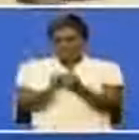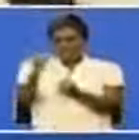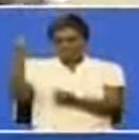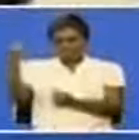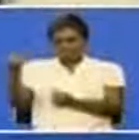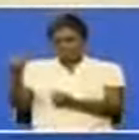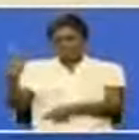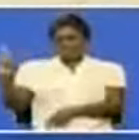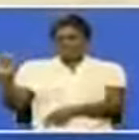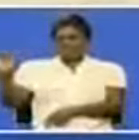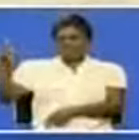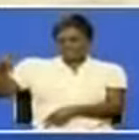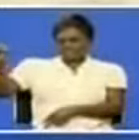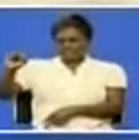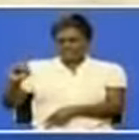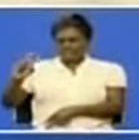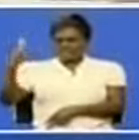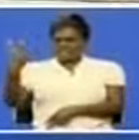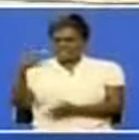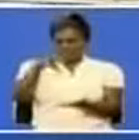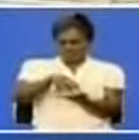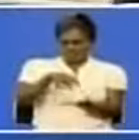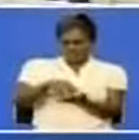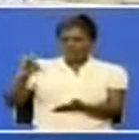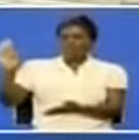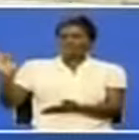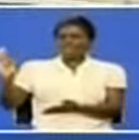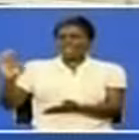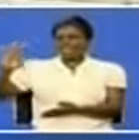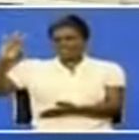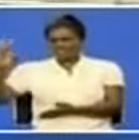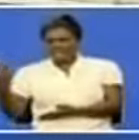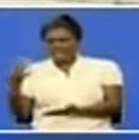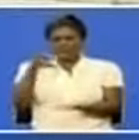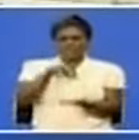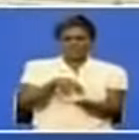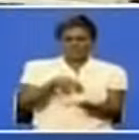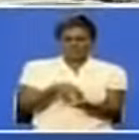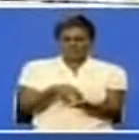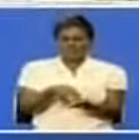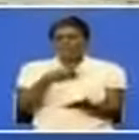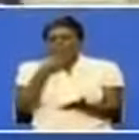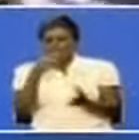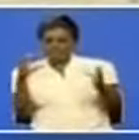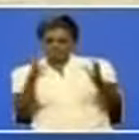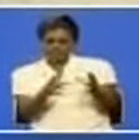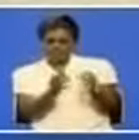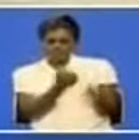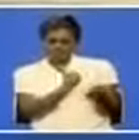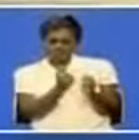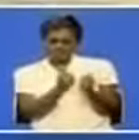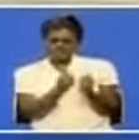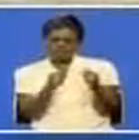2015. Rispa Chepkoech alimaliza wa pili huku Faith Chepkoech akimaliza wa tatu. Katika upande wa wanaume ushindani